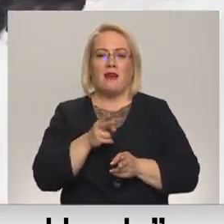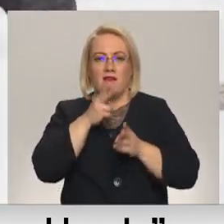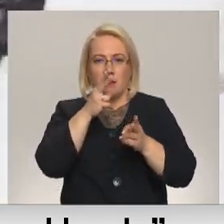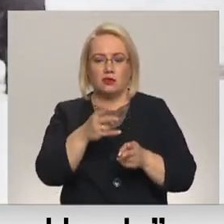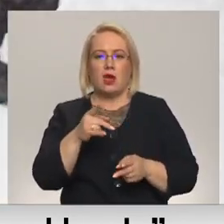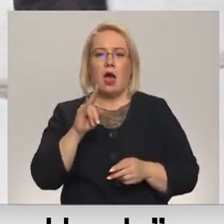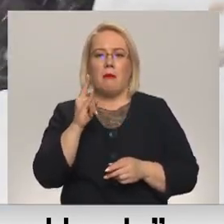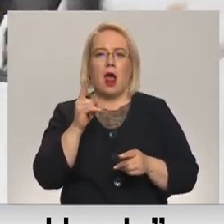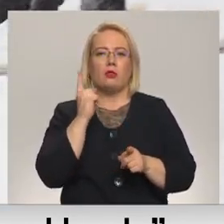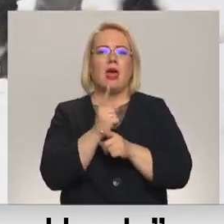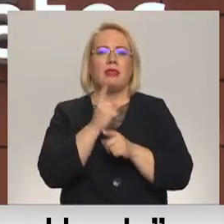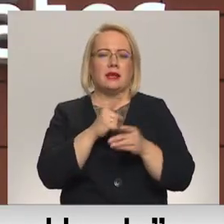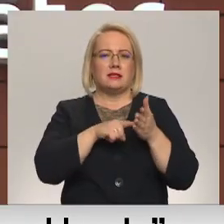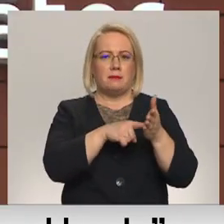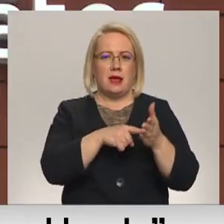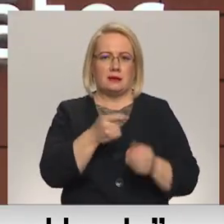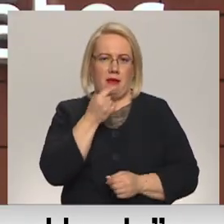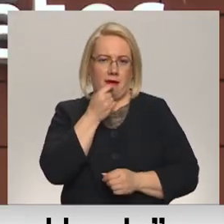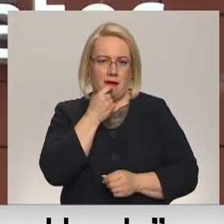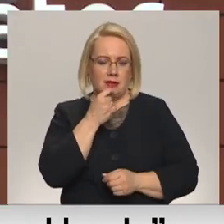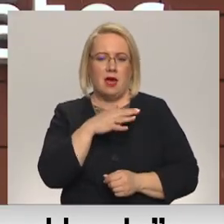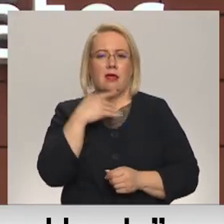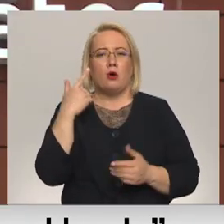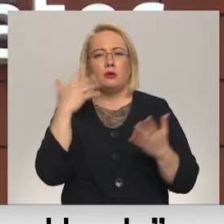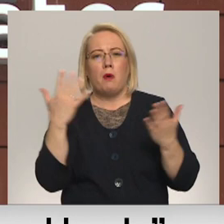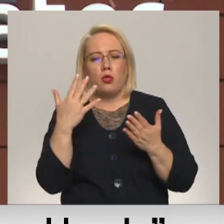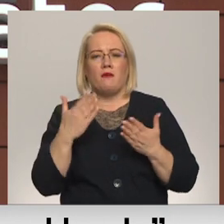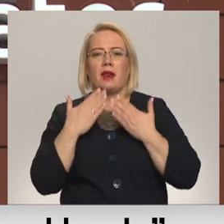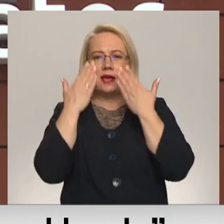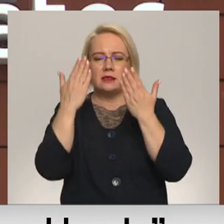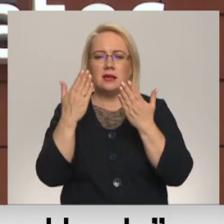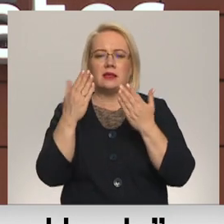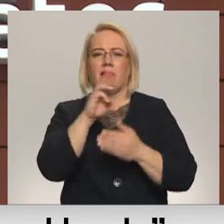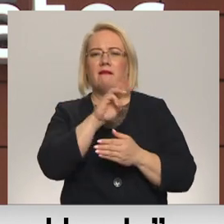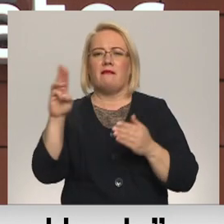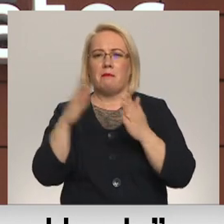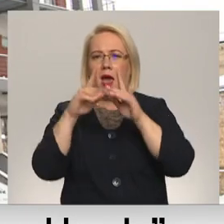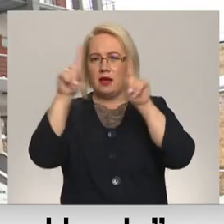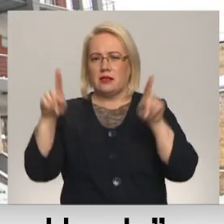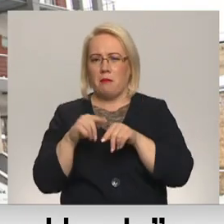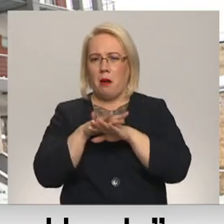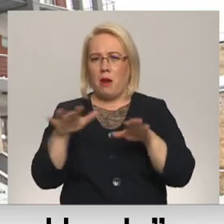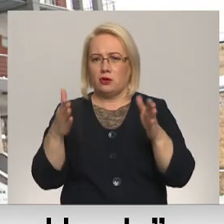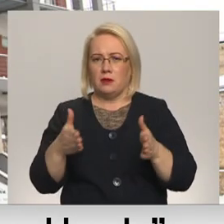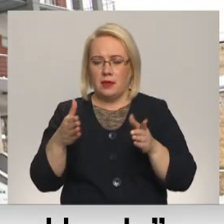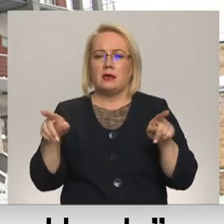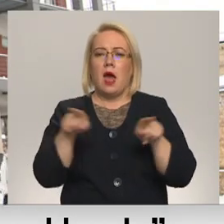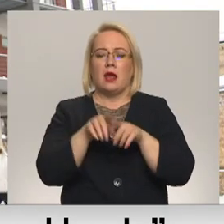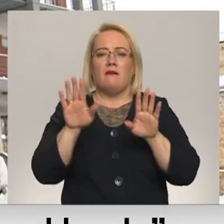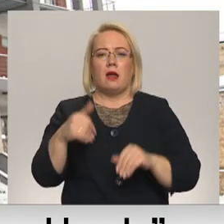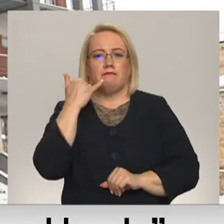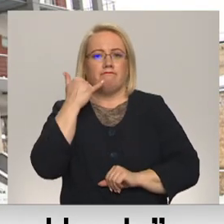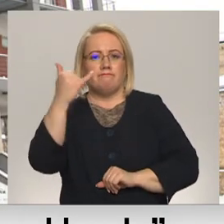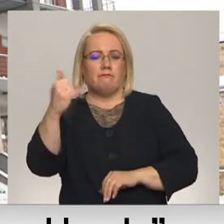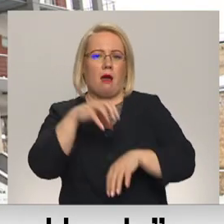nedrīkst spiest ēst. Daudz padomu atrodam bērnu slimnīcas mājaslapā un tāpat iespējams saņemt telefonisku bērnu slimnīcas